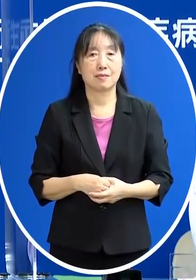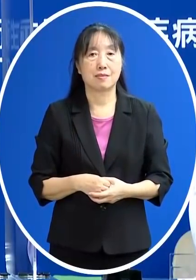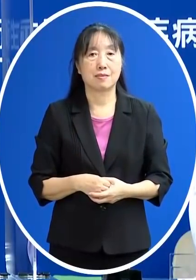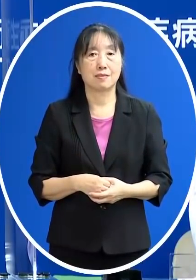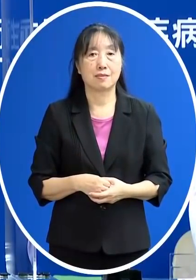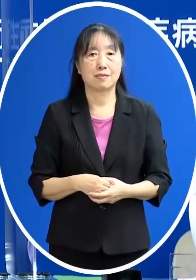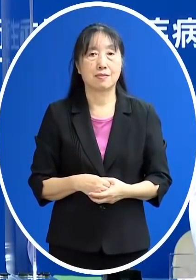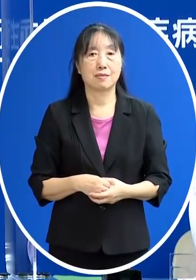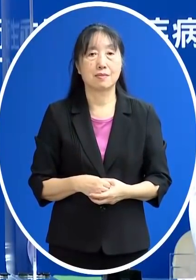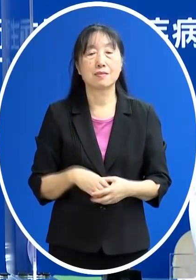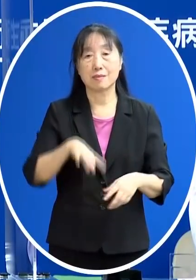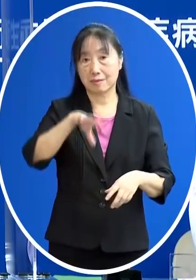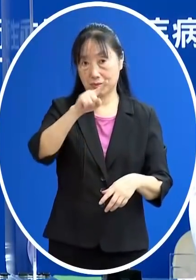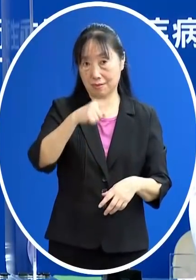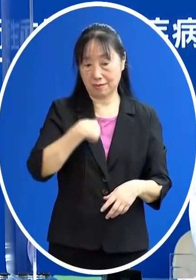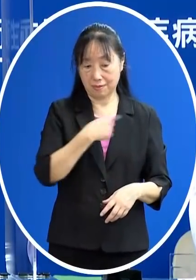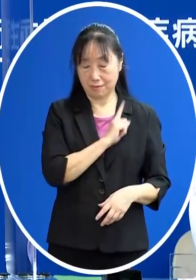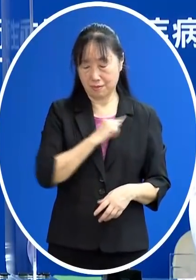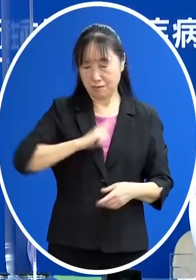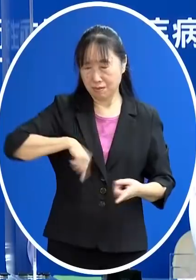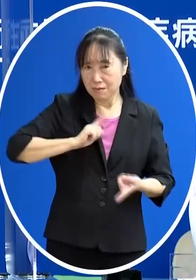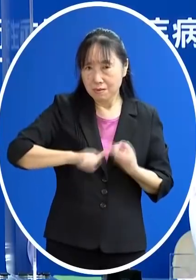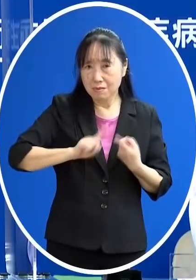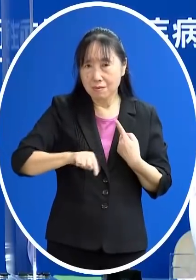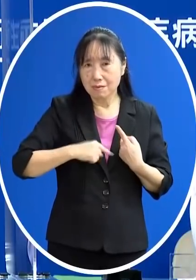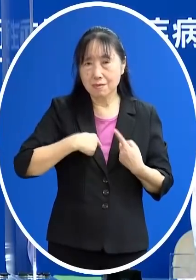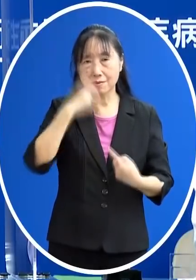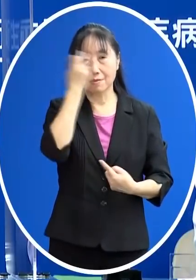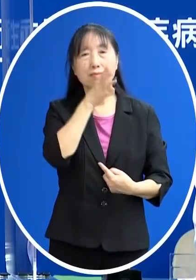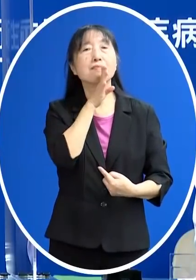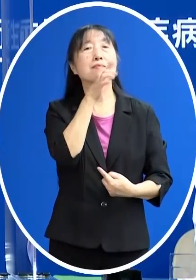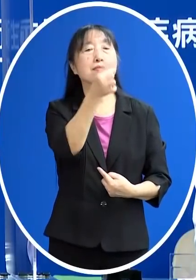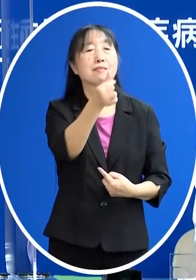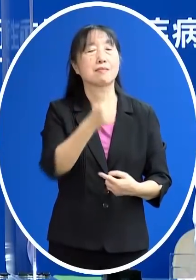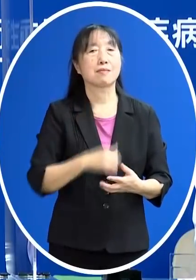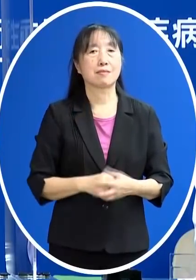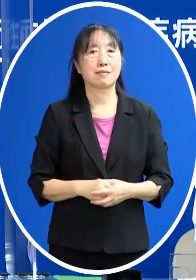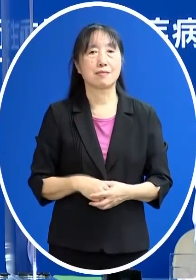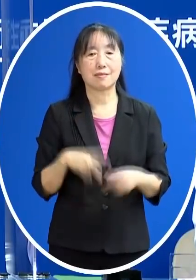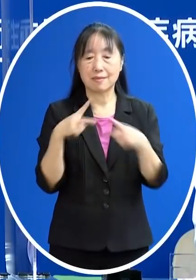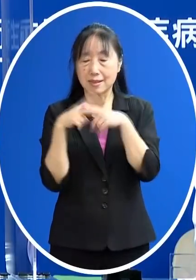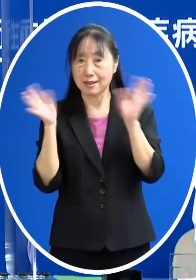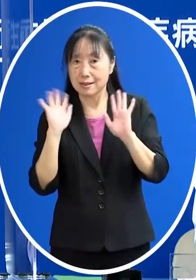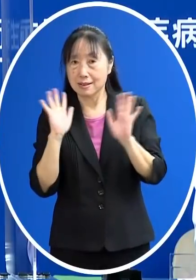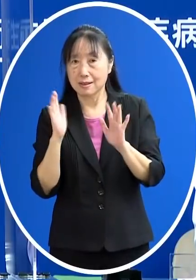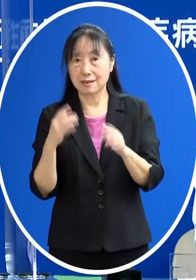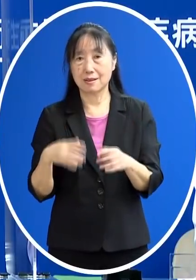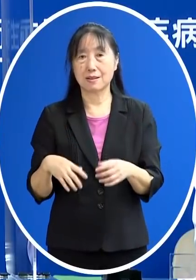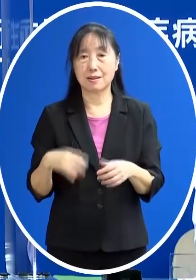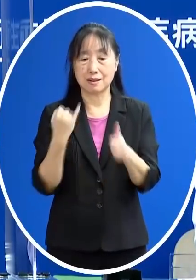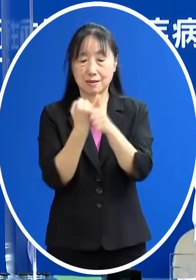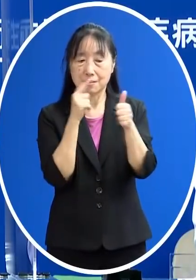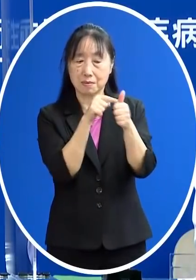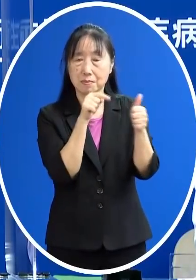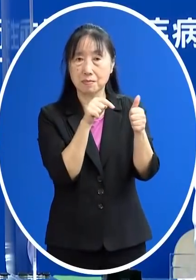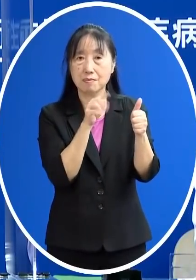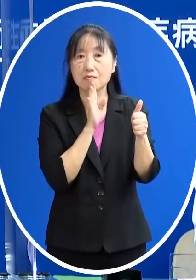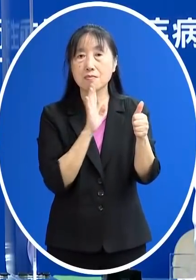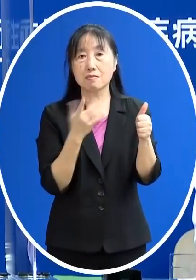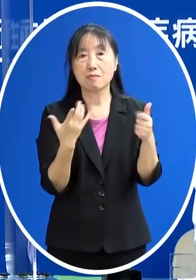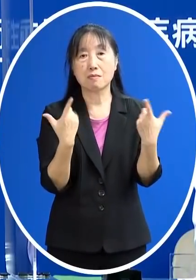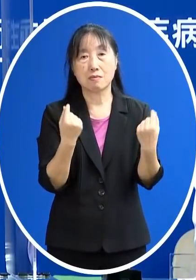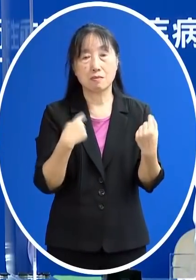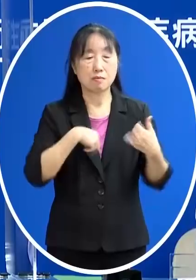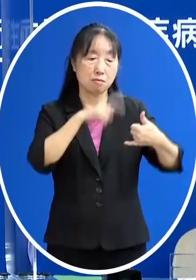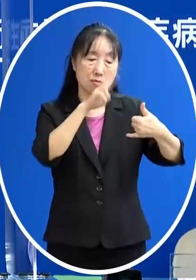然后他就先有症状然后验出来是阳性。那小孩跟先生当然有做了一个，因为没